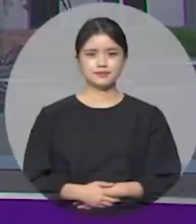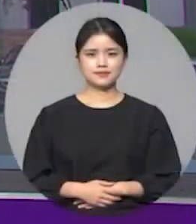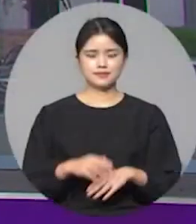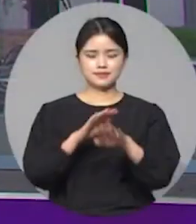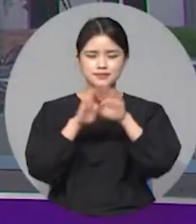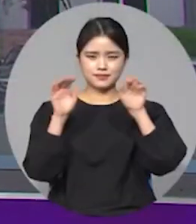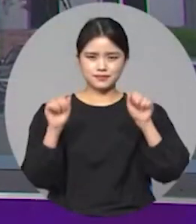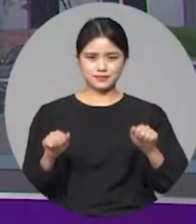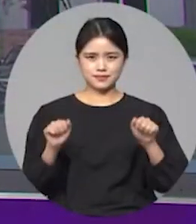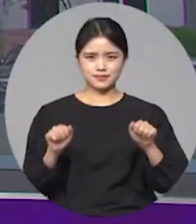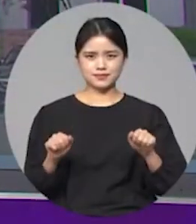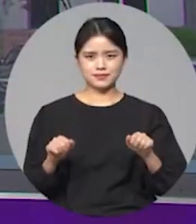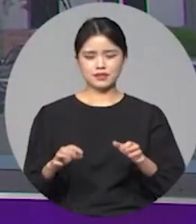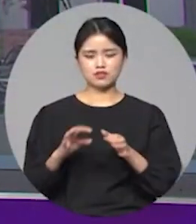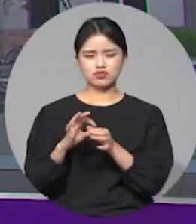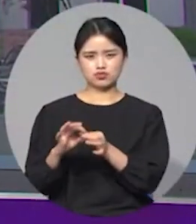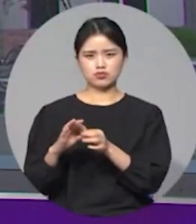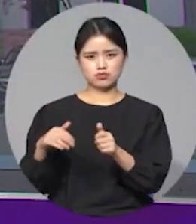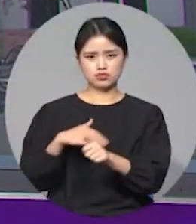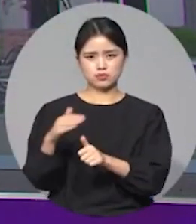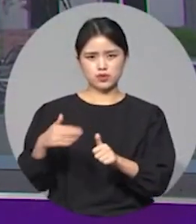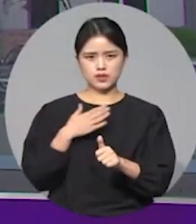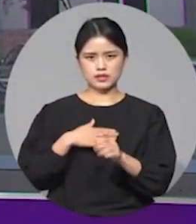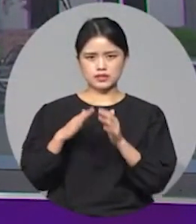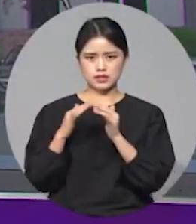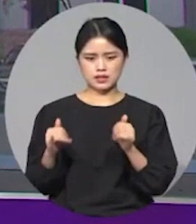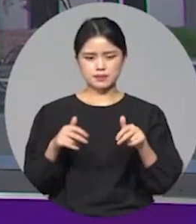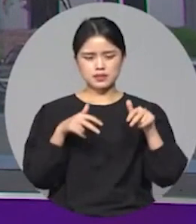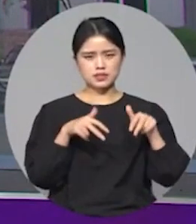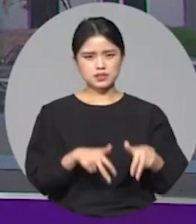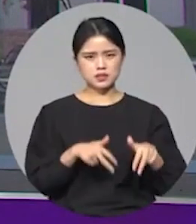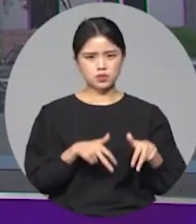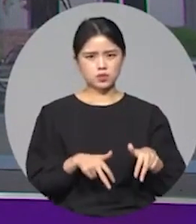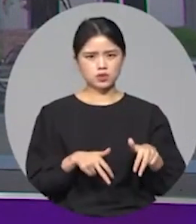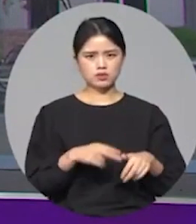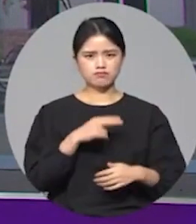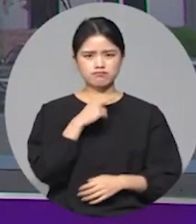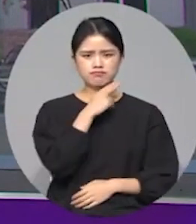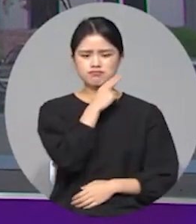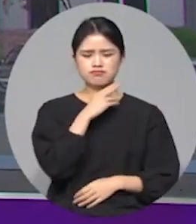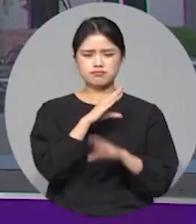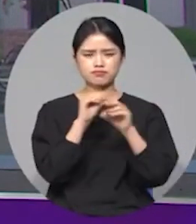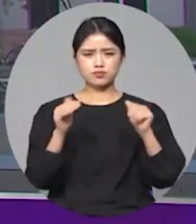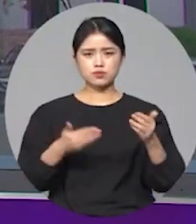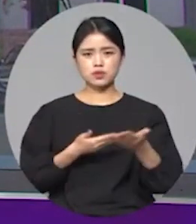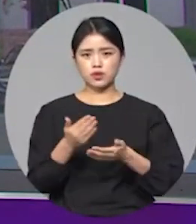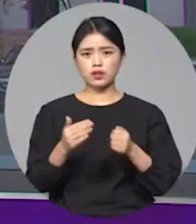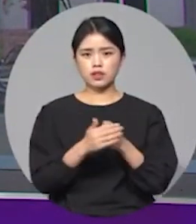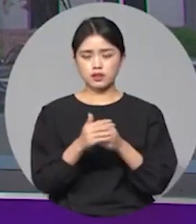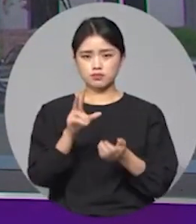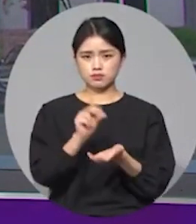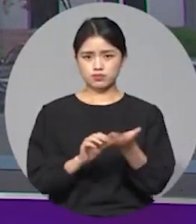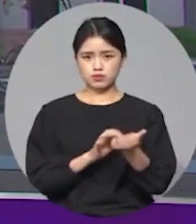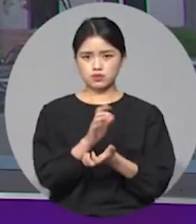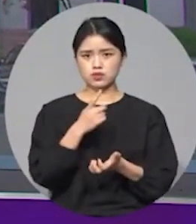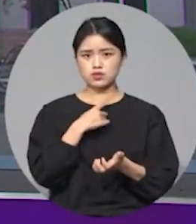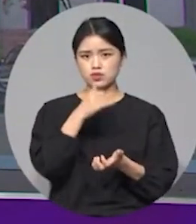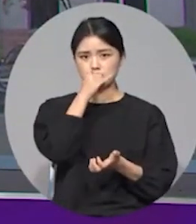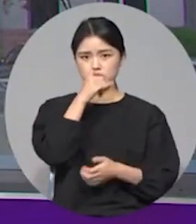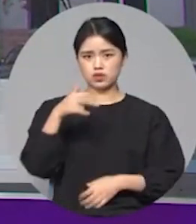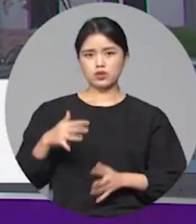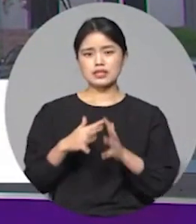여러분 안녕하십니까. 이해관계가 얽힌 측근이나 부하 직원과의 이 수상한 부동산 거래로 도마에 올랐던